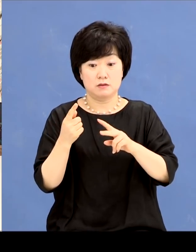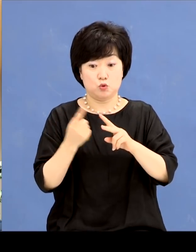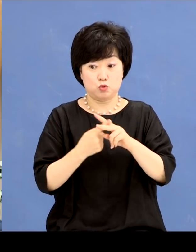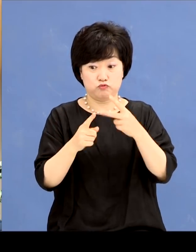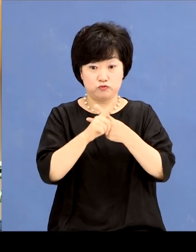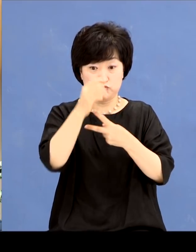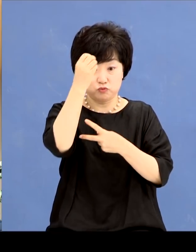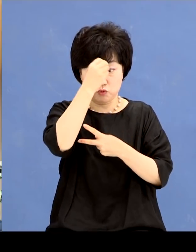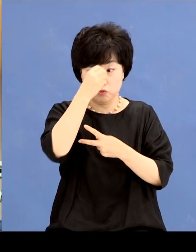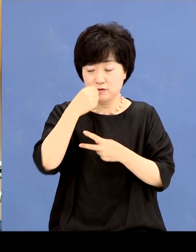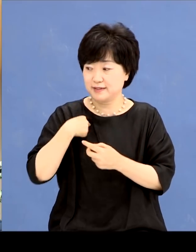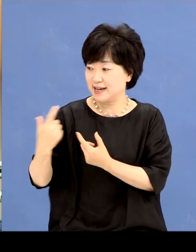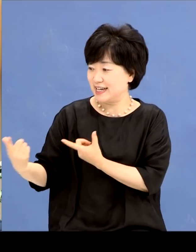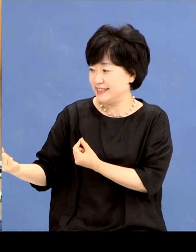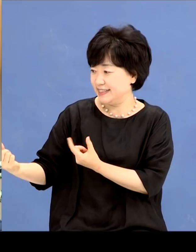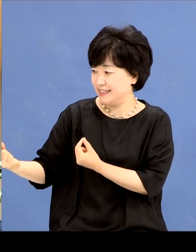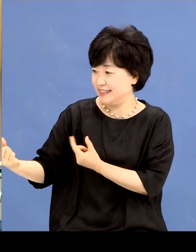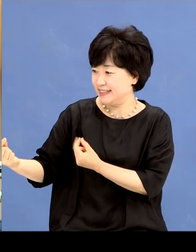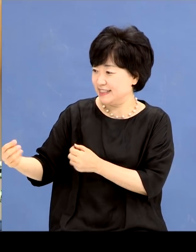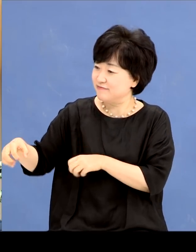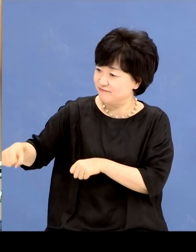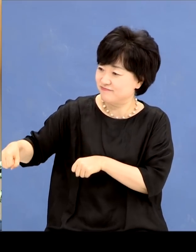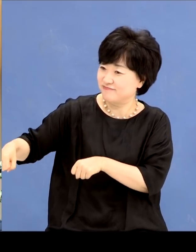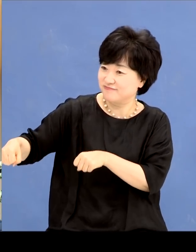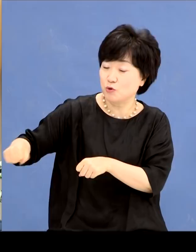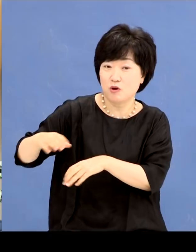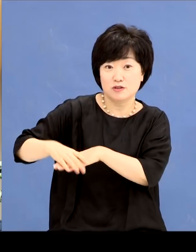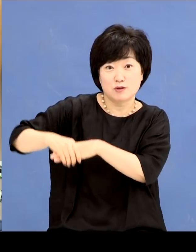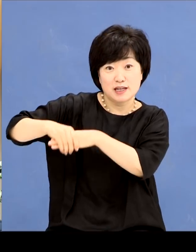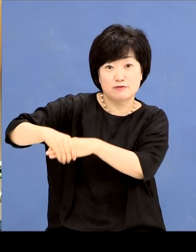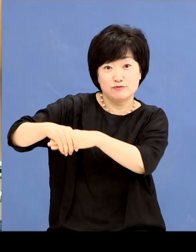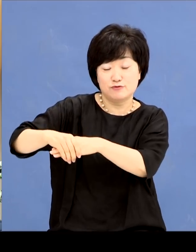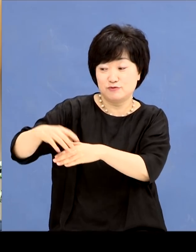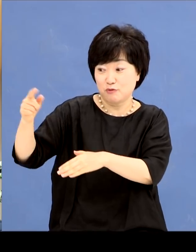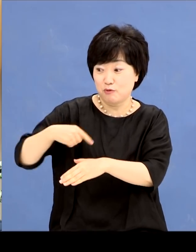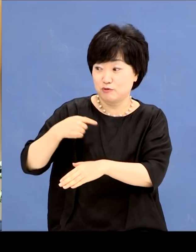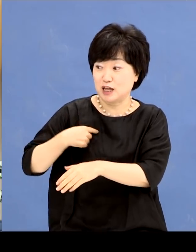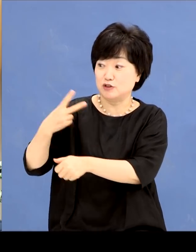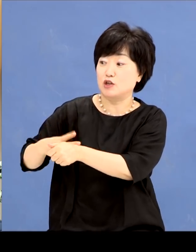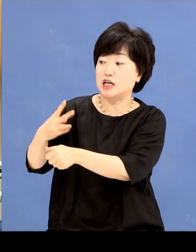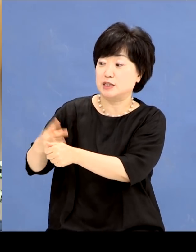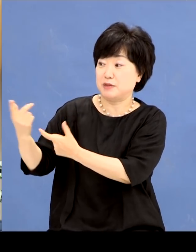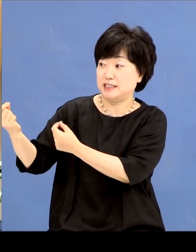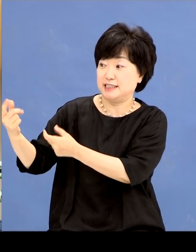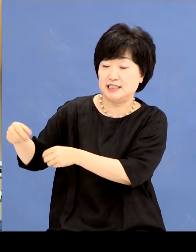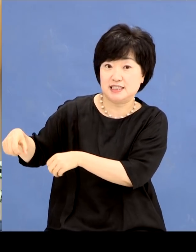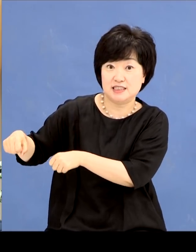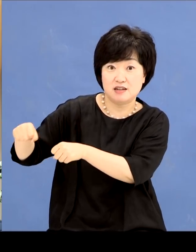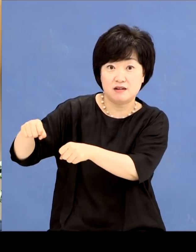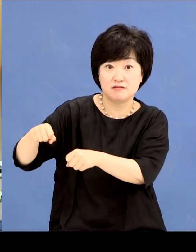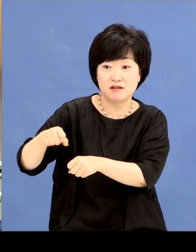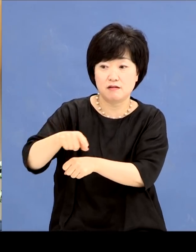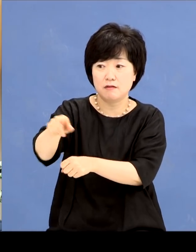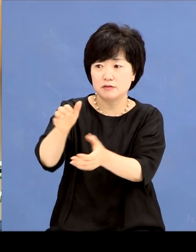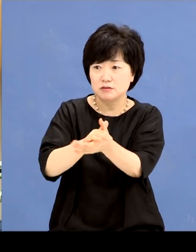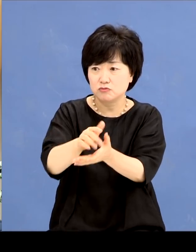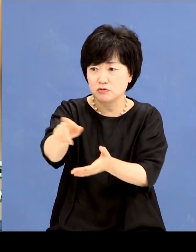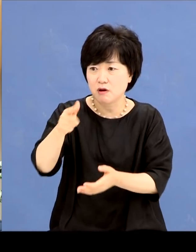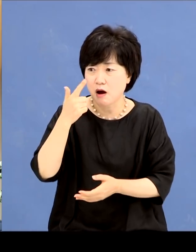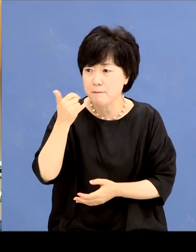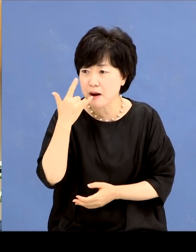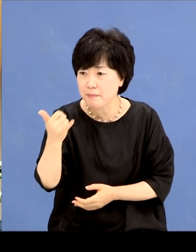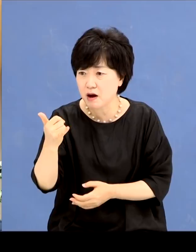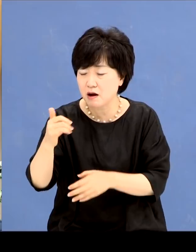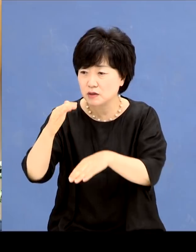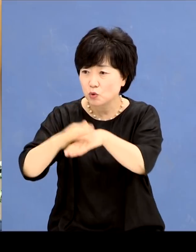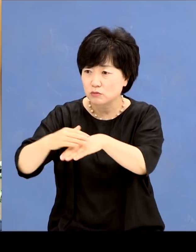왜냐하면 저희와 함께 손을 붙들고 오는 분은 저희는 선생님이라고 부르는데 제 친구들은 엄마 아빠라고 부르더라고요. 그렇죠. 네.